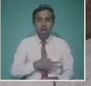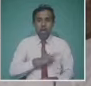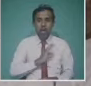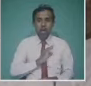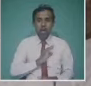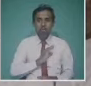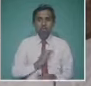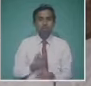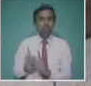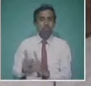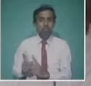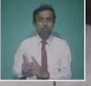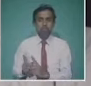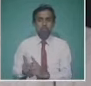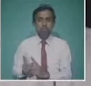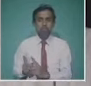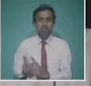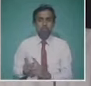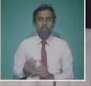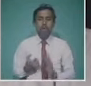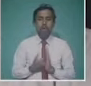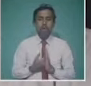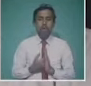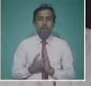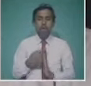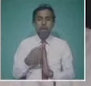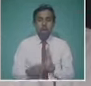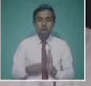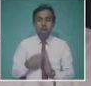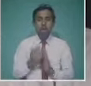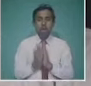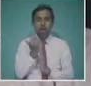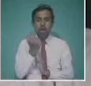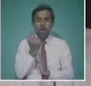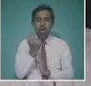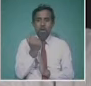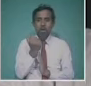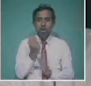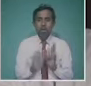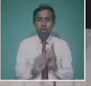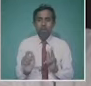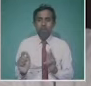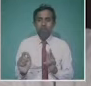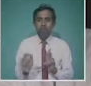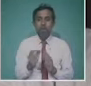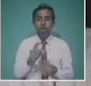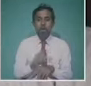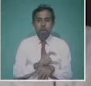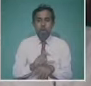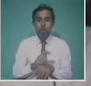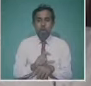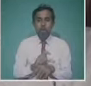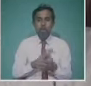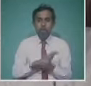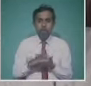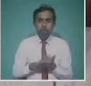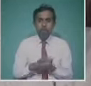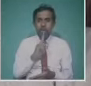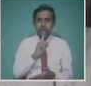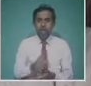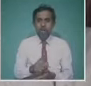වහන්සේවත් රඳවගෙන ඉන්නවා. ගරු සභාපතිතුමනි ශ්‍රී ලංකාවේ මානව හිමිකම් කාර්යාලය ඒ කොමිසම ඒගොල්ල පැහැදිලිවම